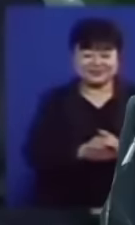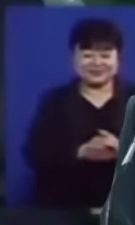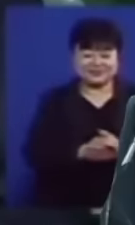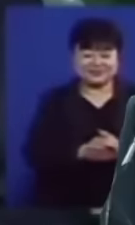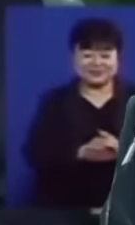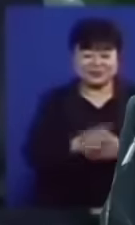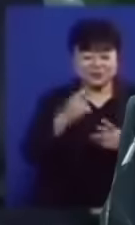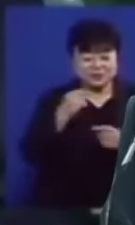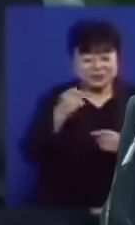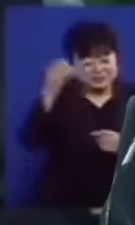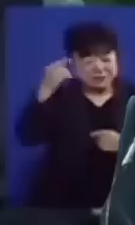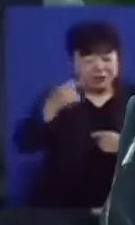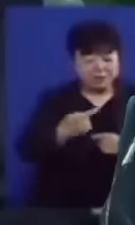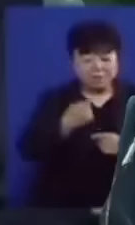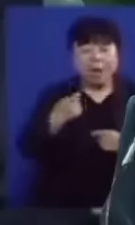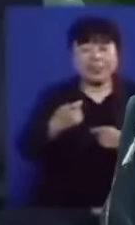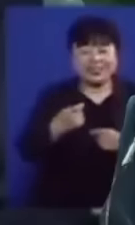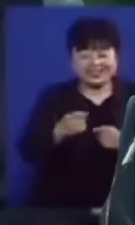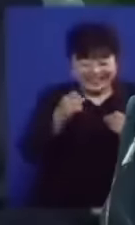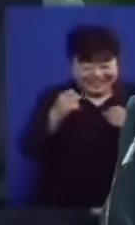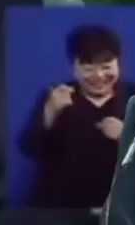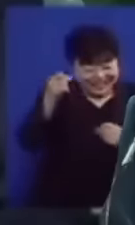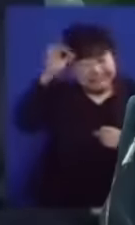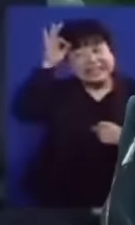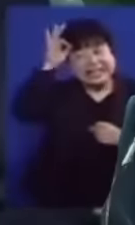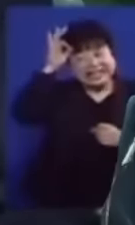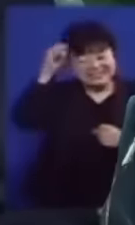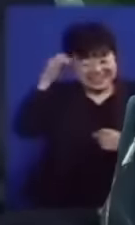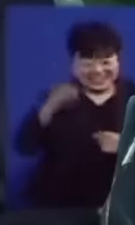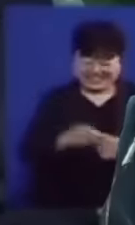저도 잊을 뻔 하다가 기억을 했습니다.